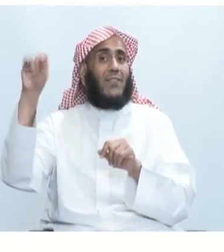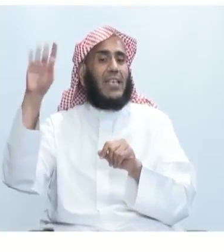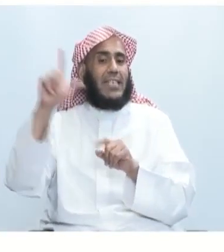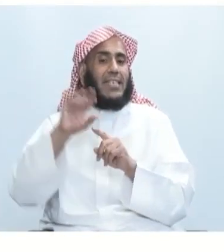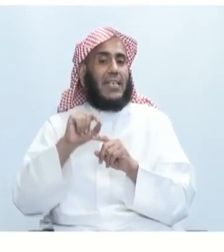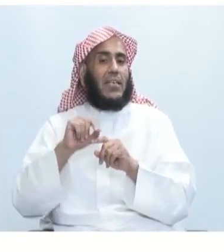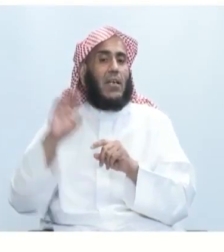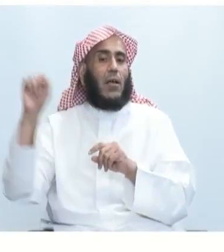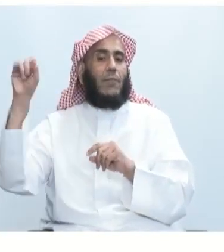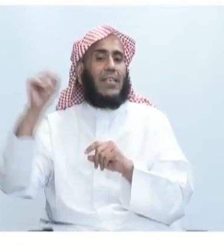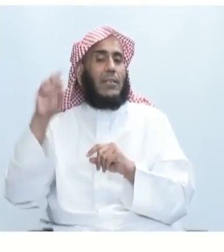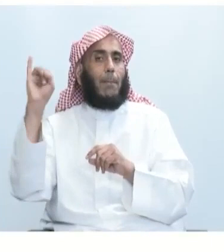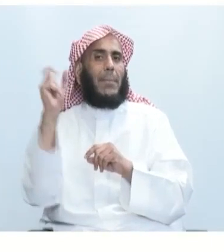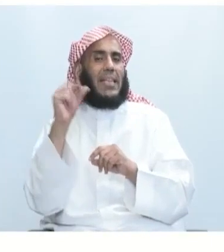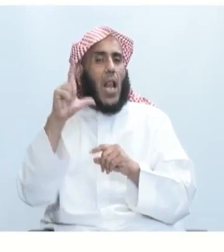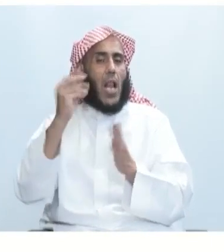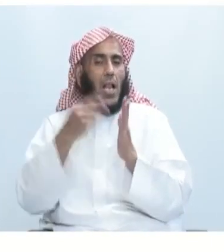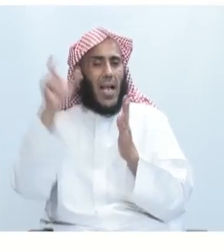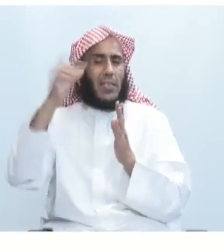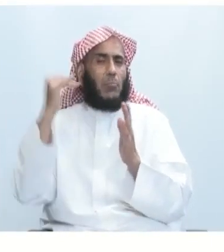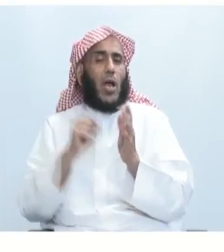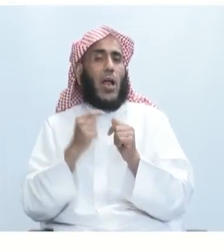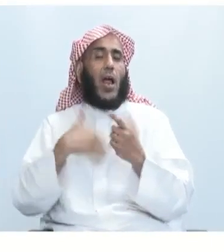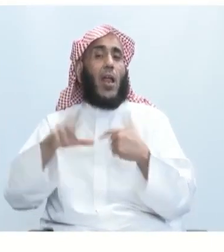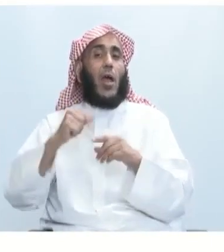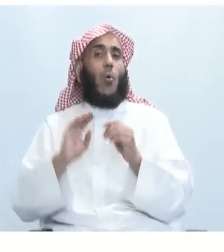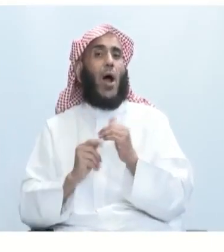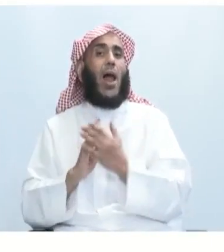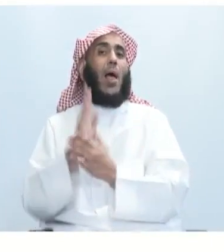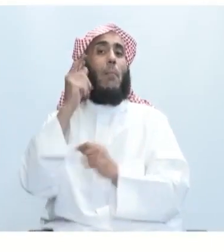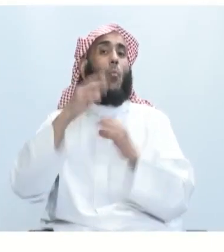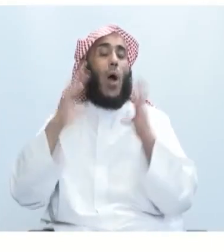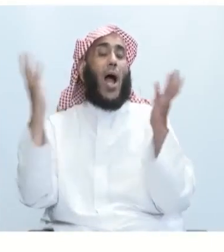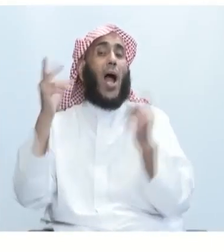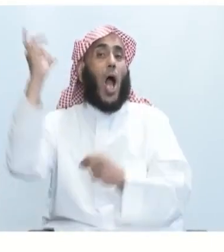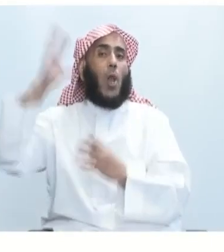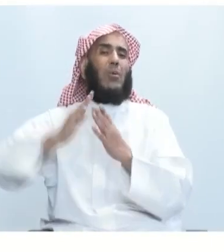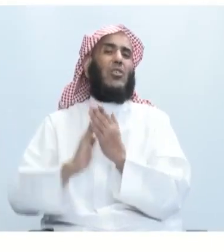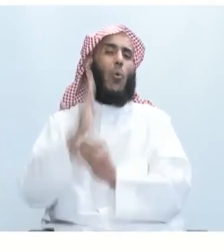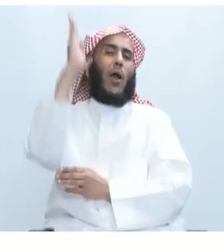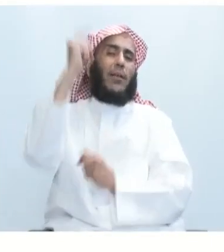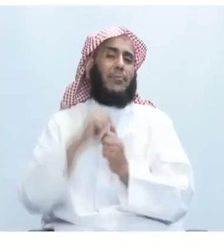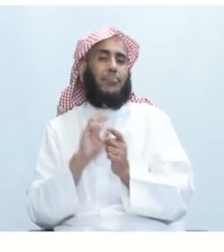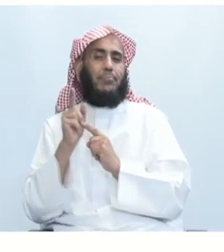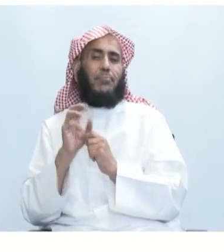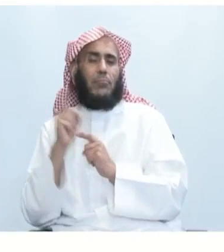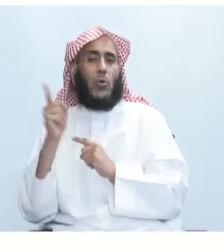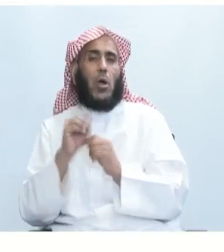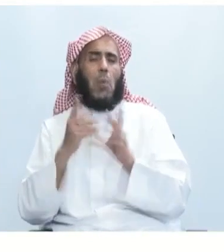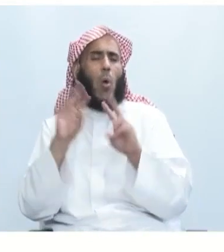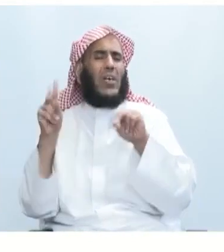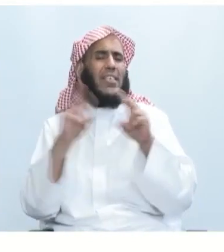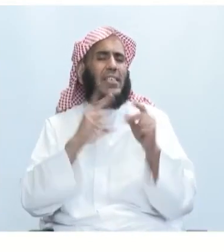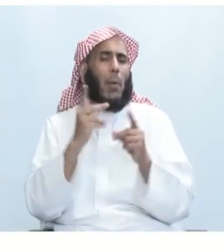او الكاتبه فيلس مندل انا وعالم الصواريخ انا وعالم الصواريخ ما وجه